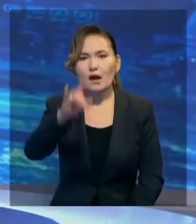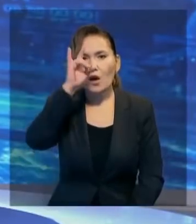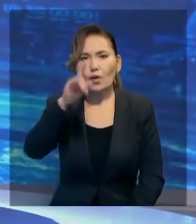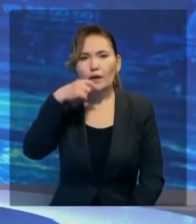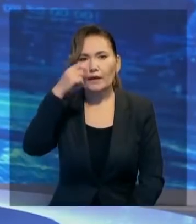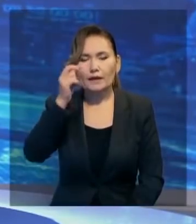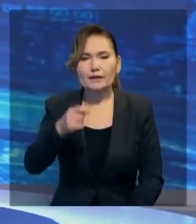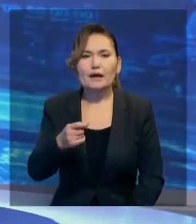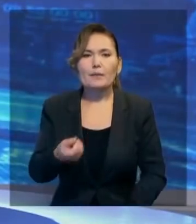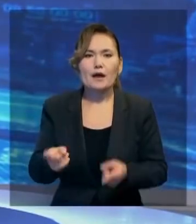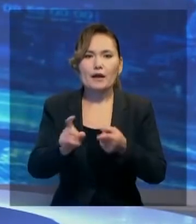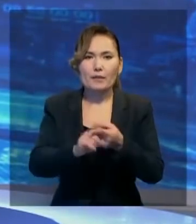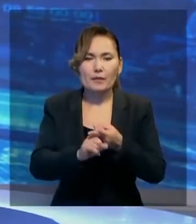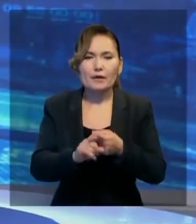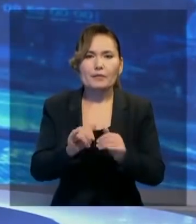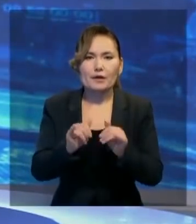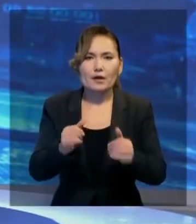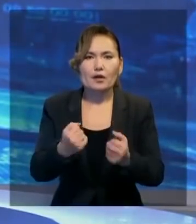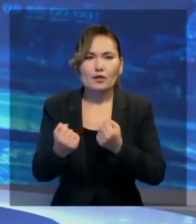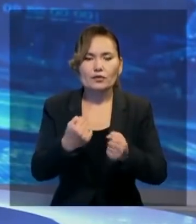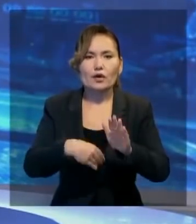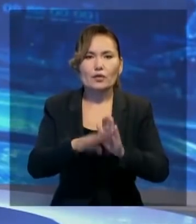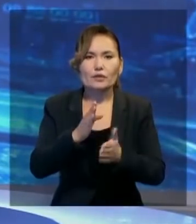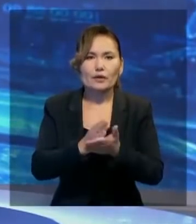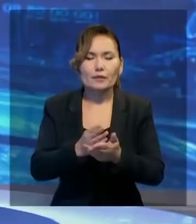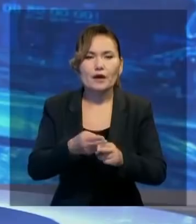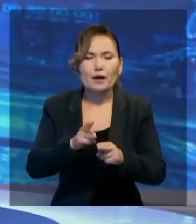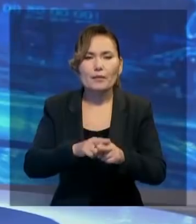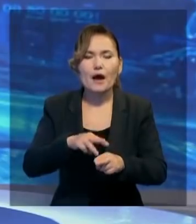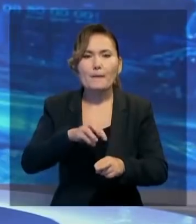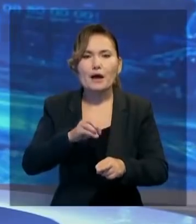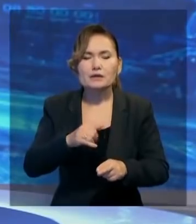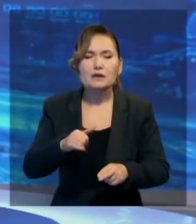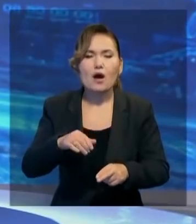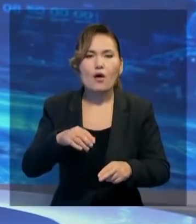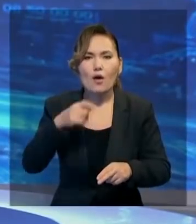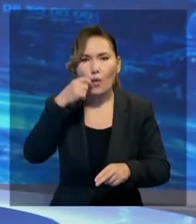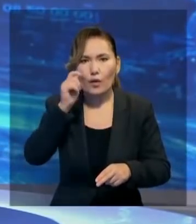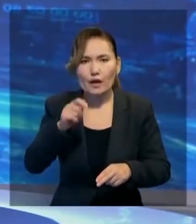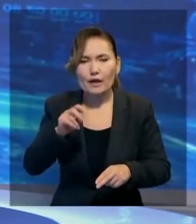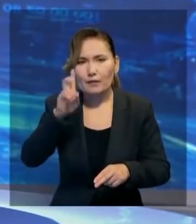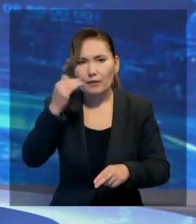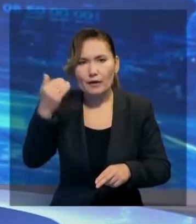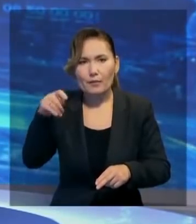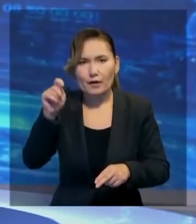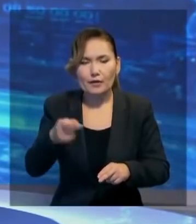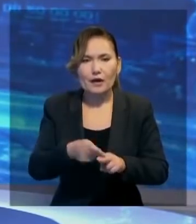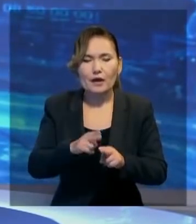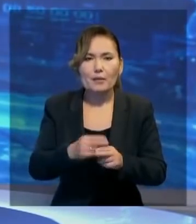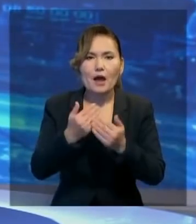Қазақстан мен Украина арасындағы байланыс беки түседі. Маңғыстаудан Украинаға арнай барған делегация осы елдегі мұражай